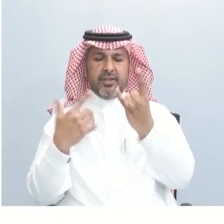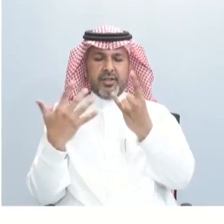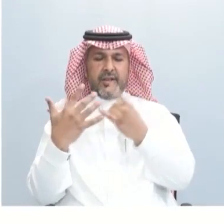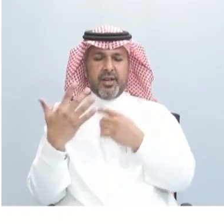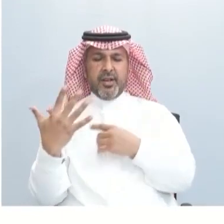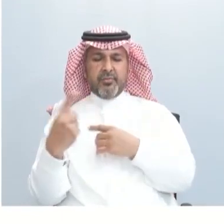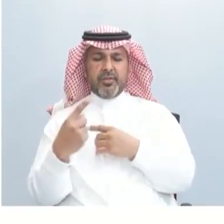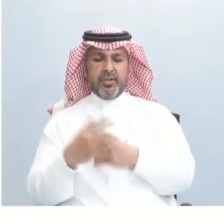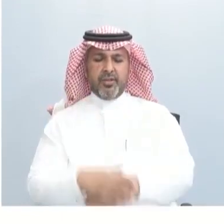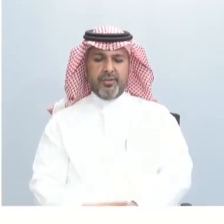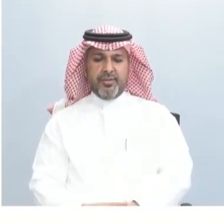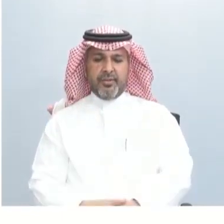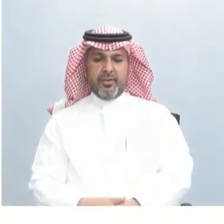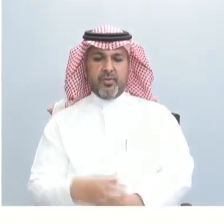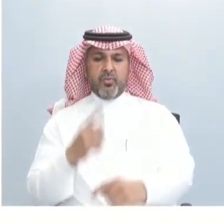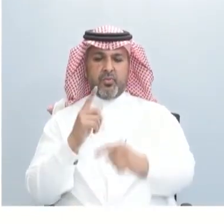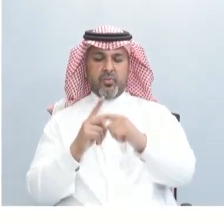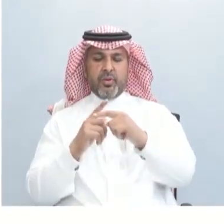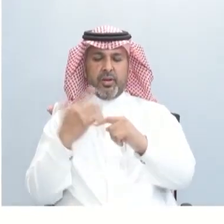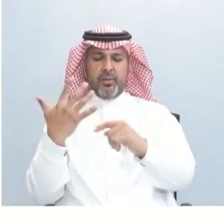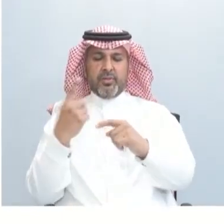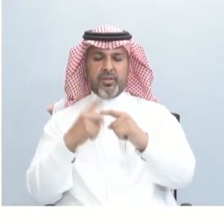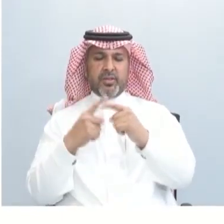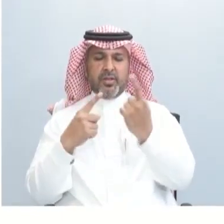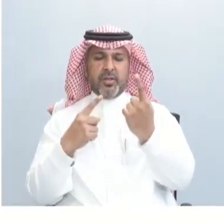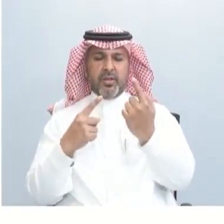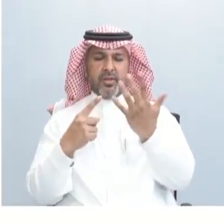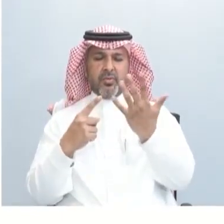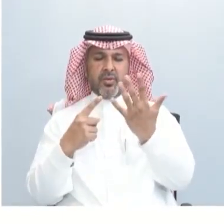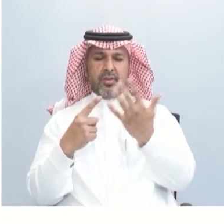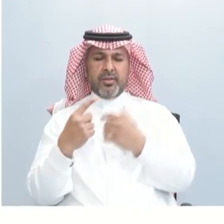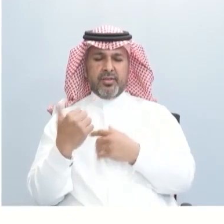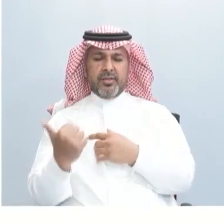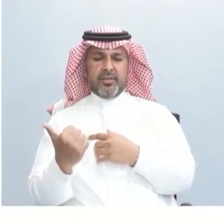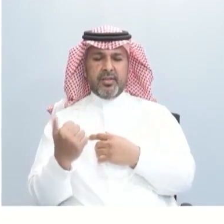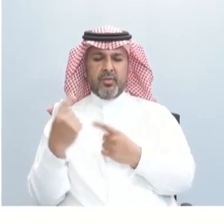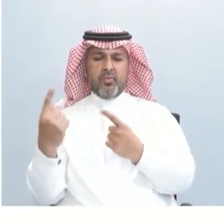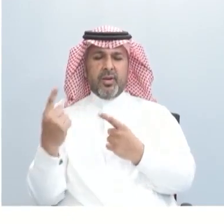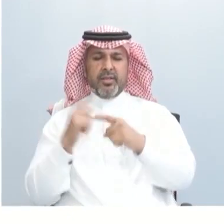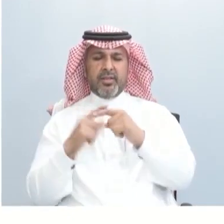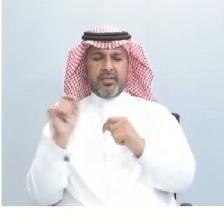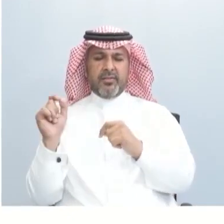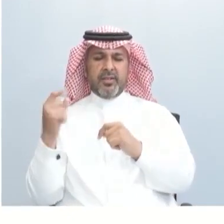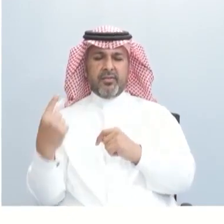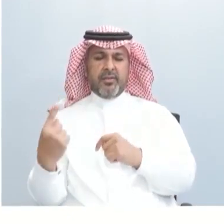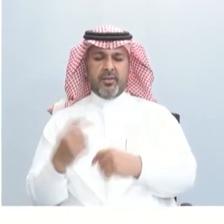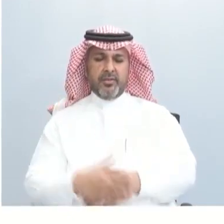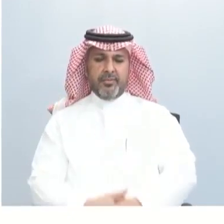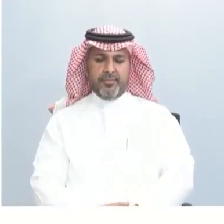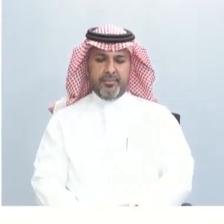10ز 5 راح يعطينا 15 بعدين 5ئ 1 راح يعطينا 6 والواحد طبعا زائد صفر راح يعطينا